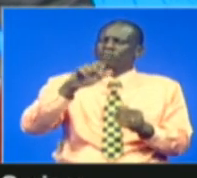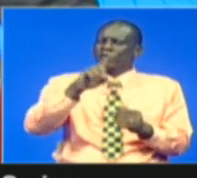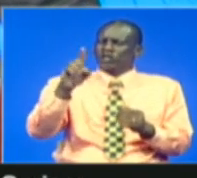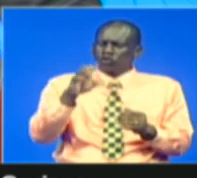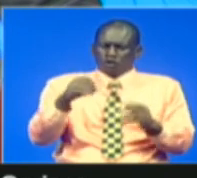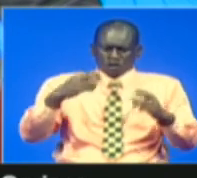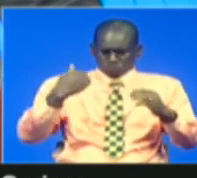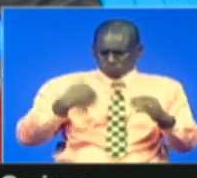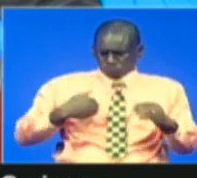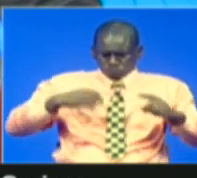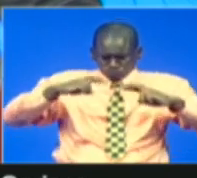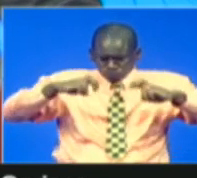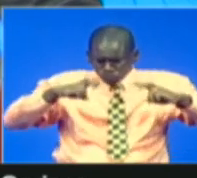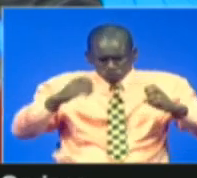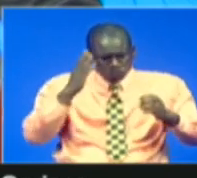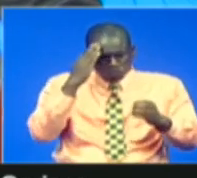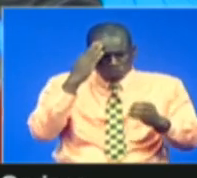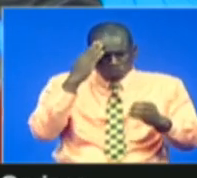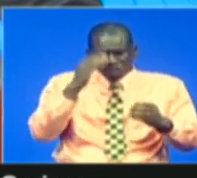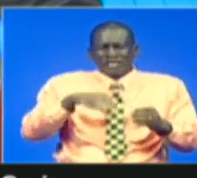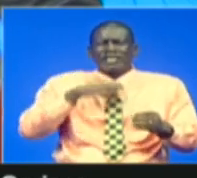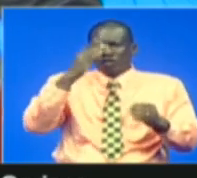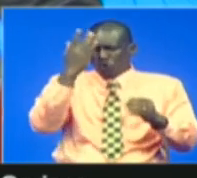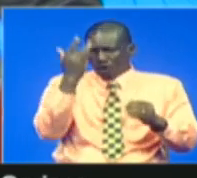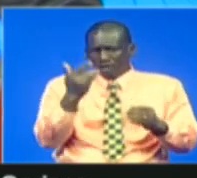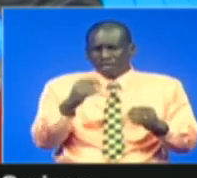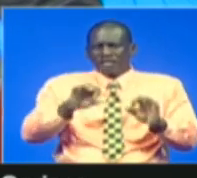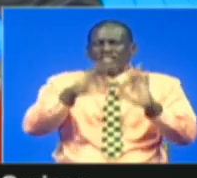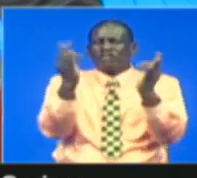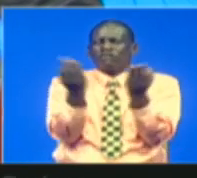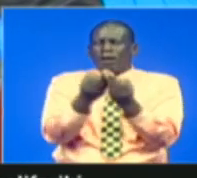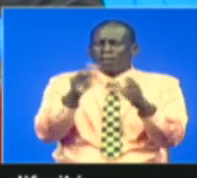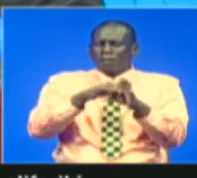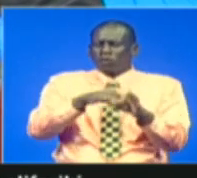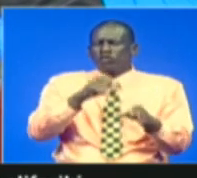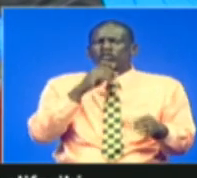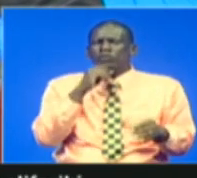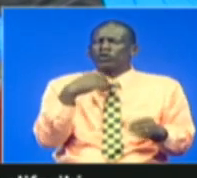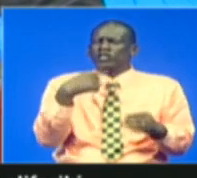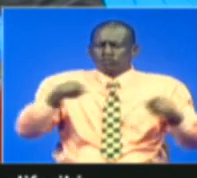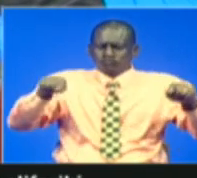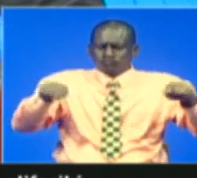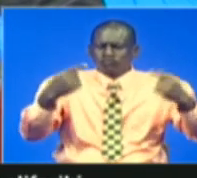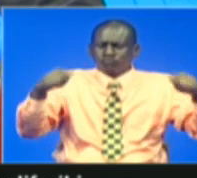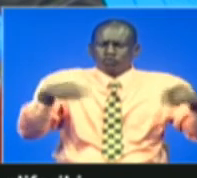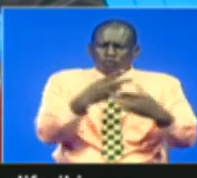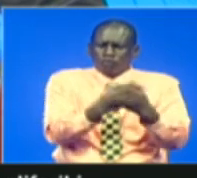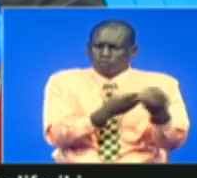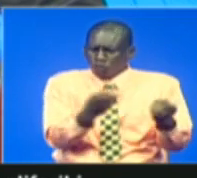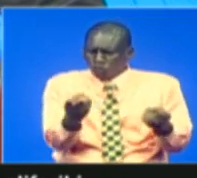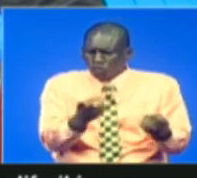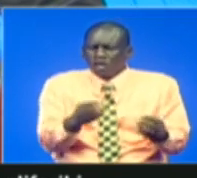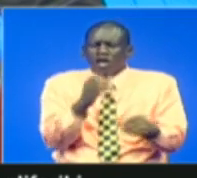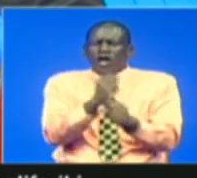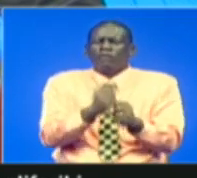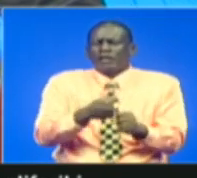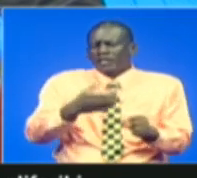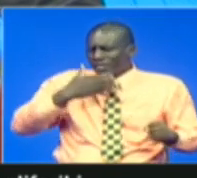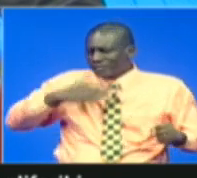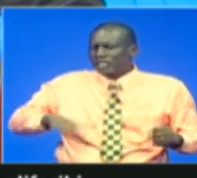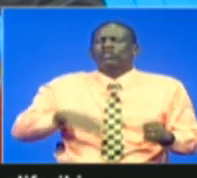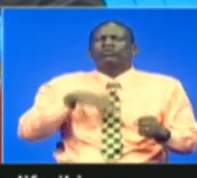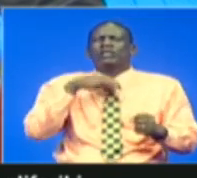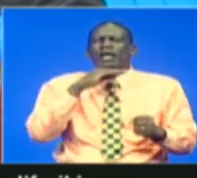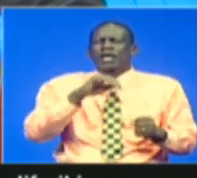kifo chake. Familia ya mwende zake Kenneth Obom inashikilia kuwa mzozo wawili hao ndio uliosababisha kifo cha mwana wao.